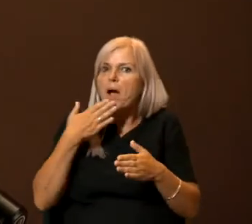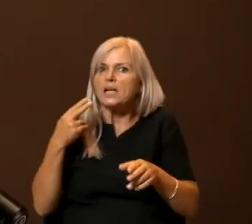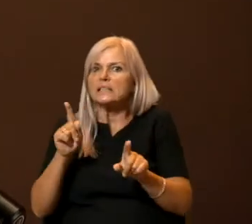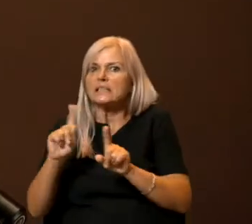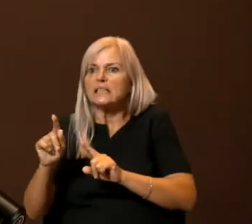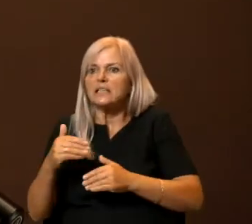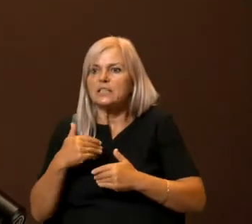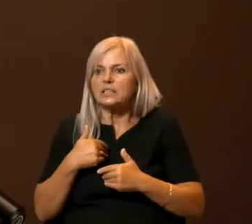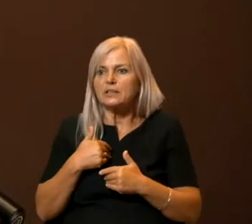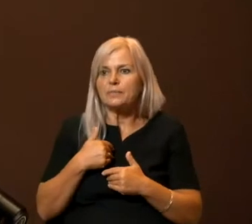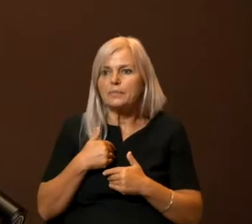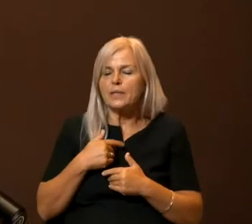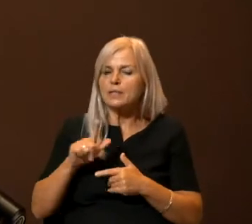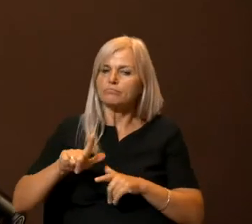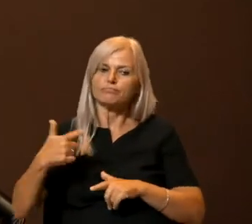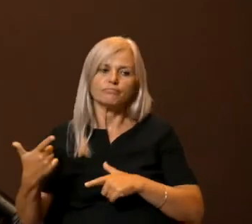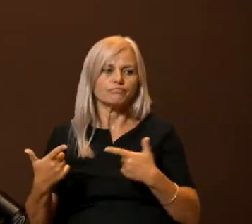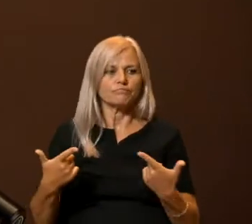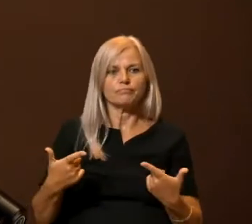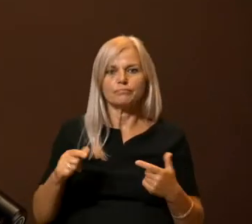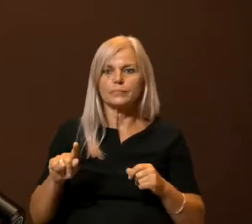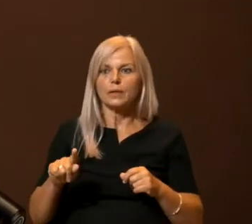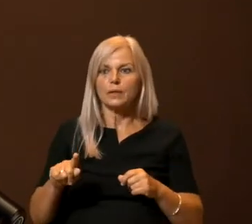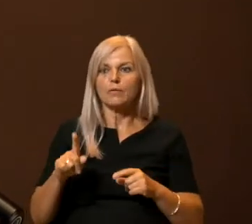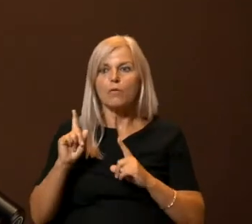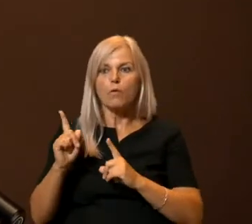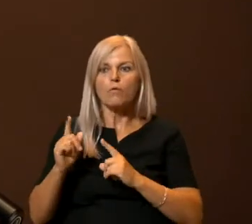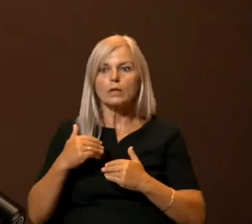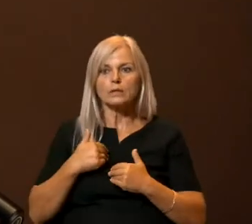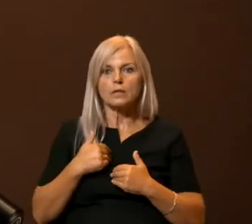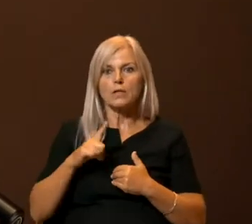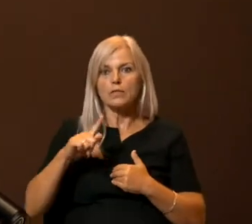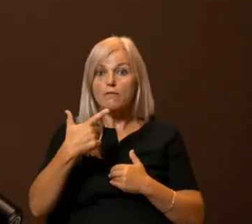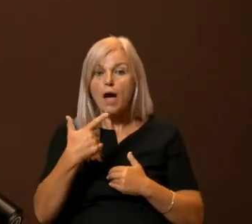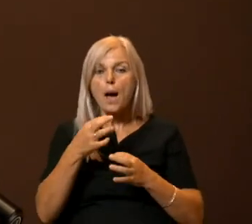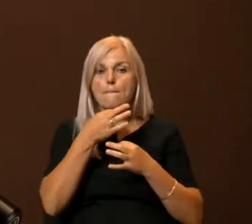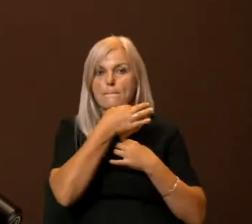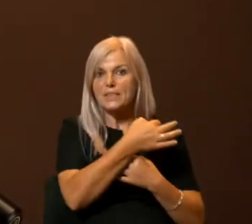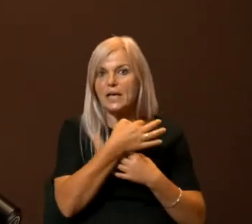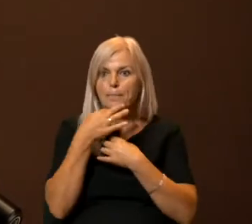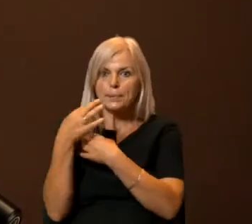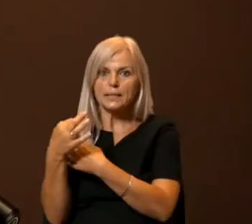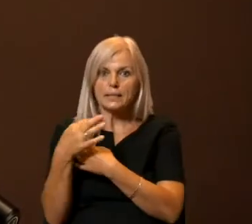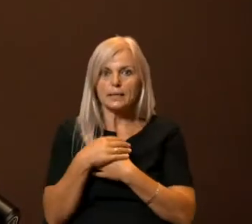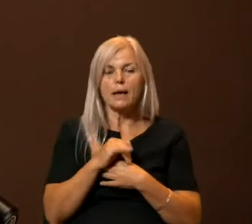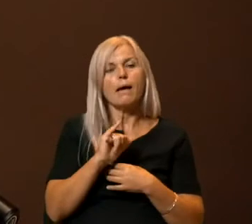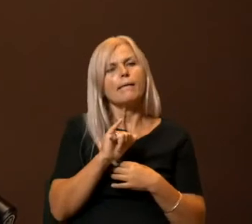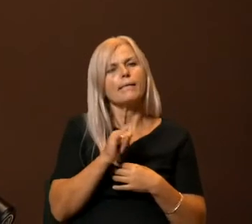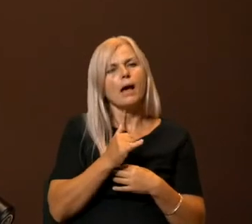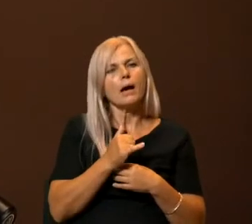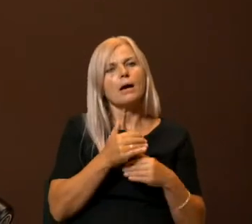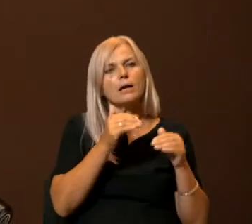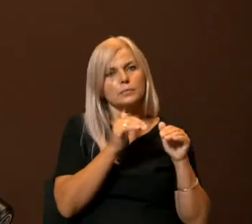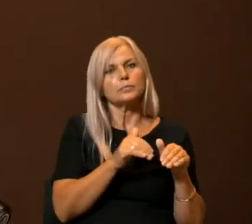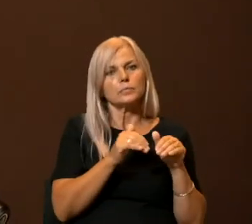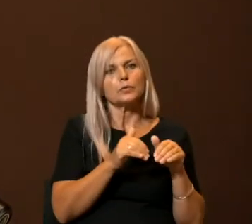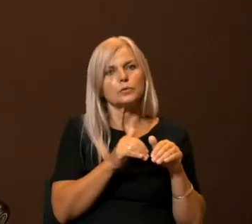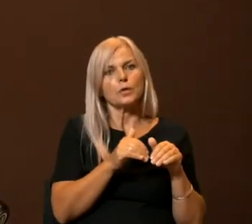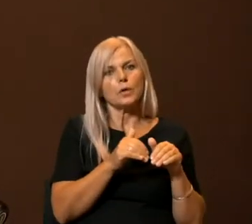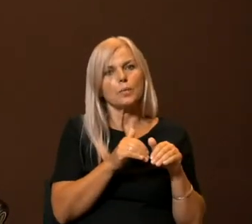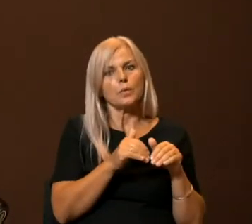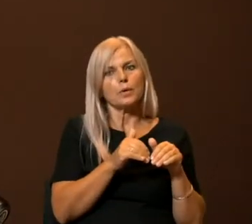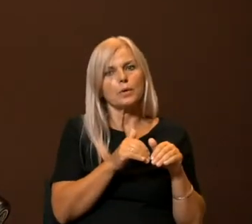więc myślę, że z tych dwóch uwag niejako powstają dwa moje pytania. Jak moglibyśmy